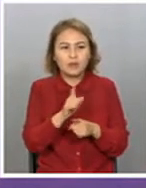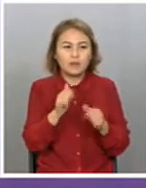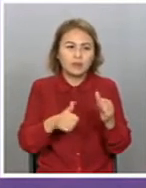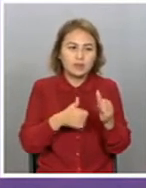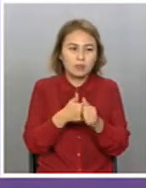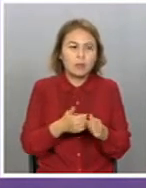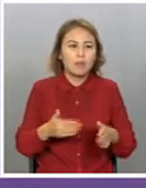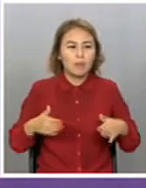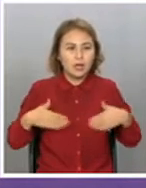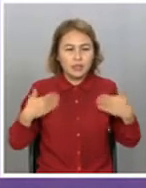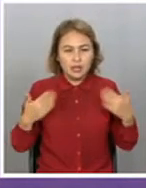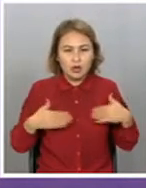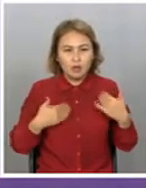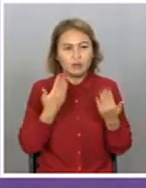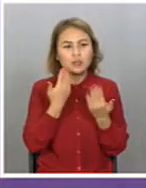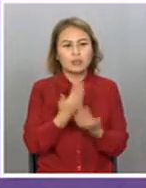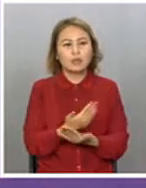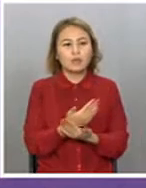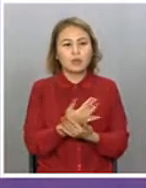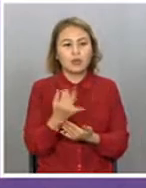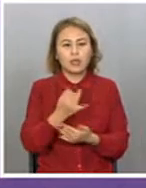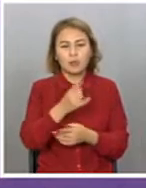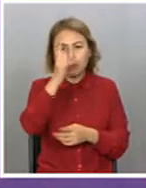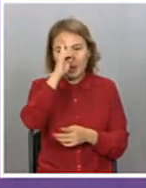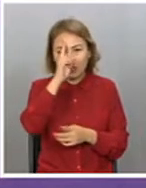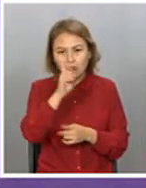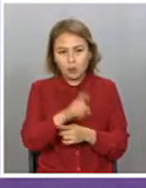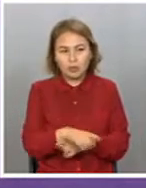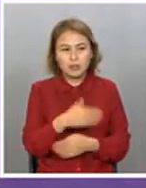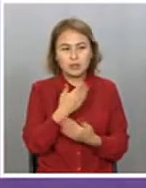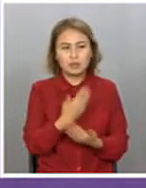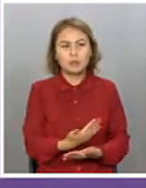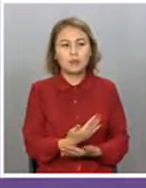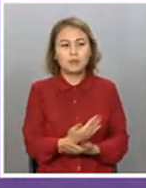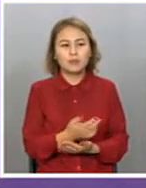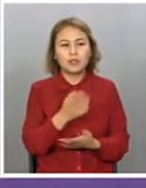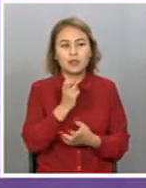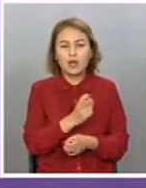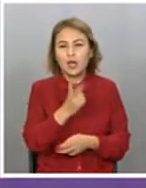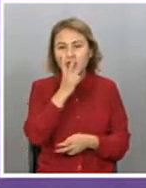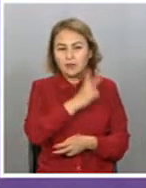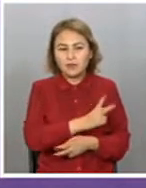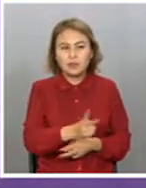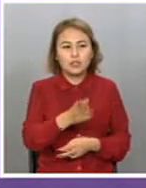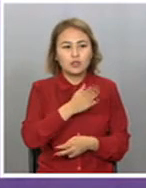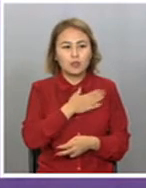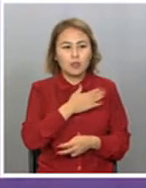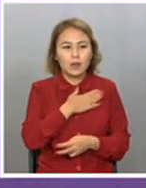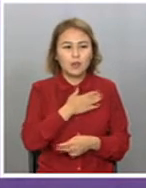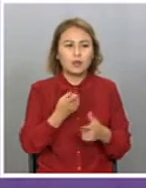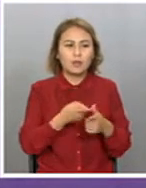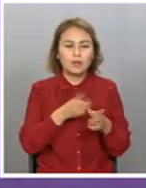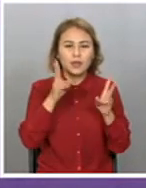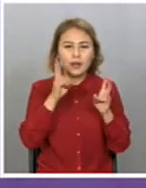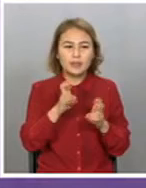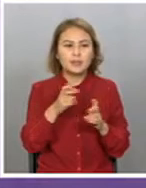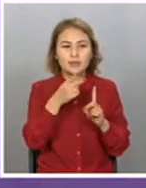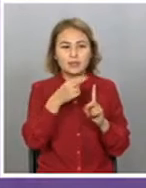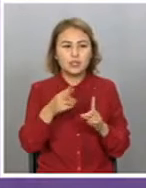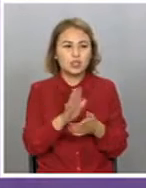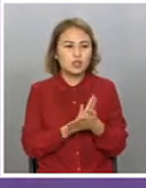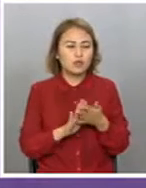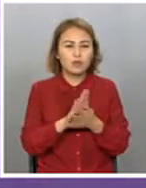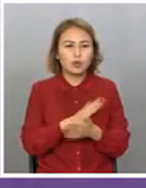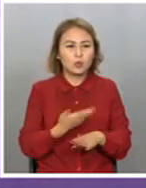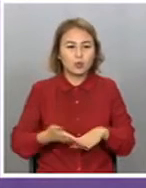тебя выйдет, поздороваются с тобой, поклонятся тебе. Как видишь, в моем наказе